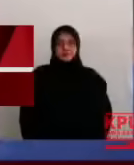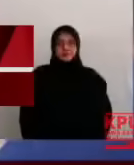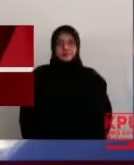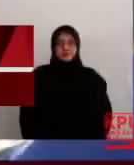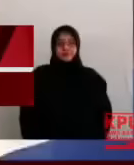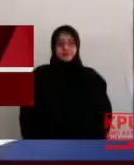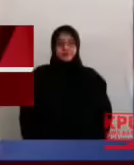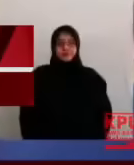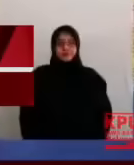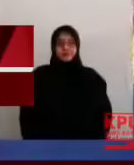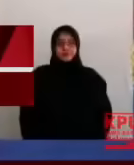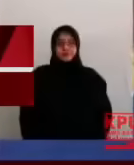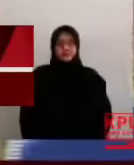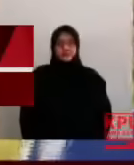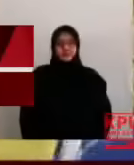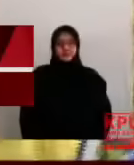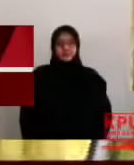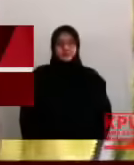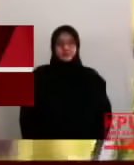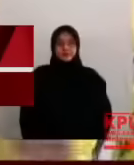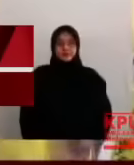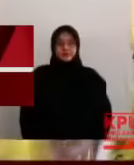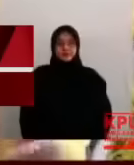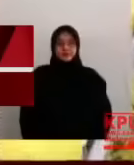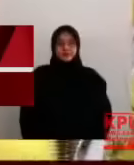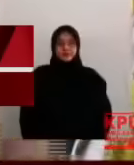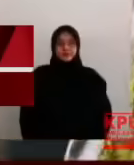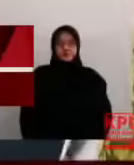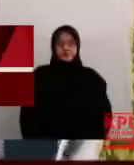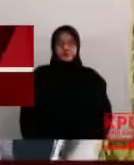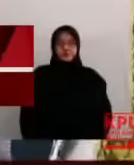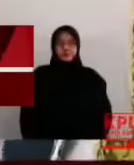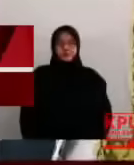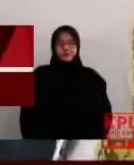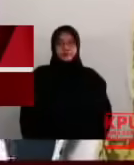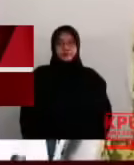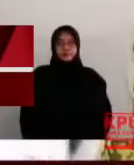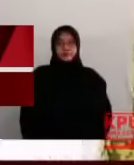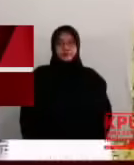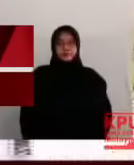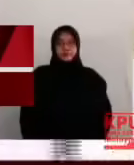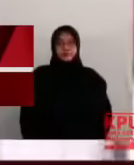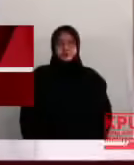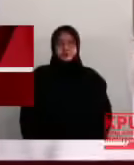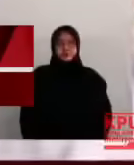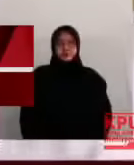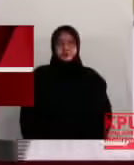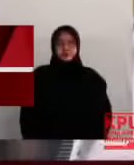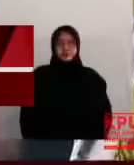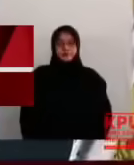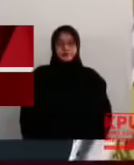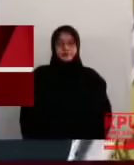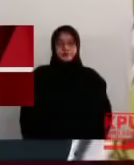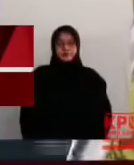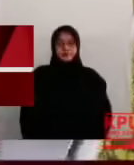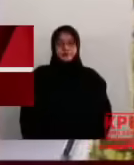juga Erwan Setiawan mereka mengaku bahwa tidak ada persiapan khusus keduanya membawa dokumen yang dibutuhkan untuk proses administrasi ke KPU